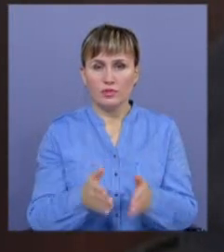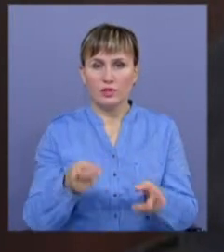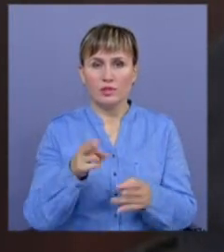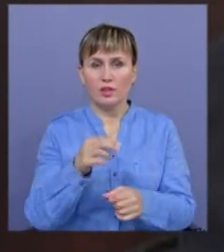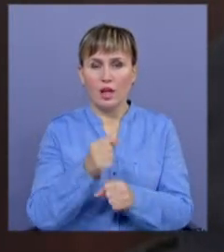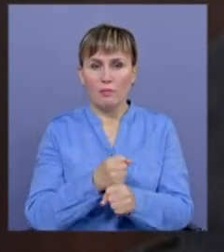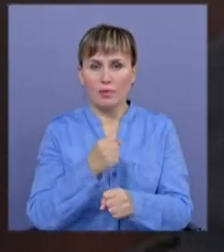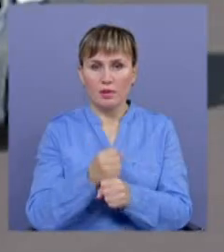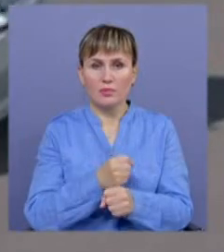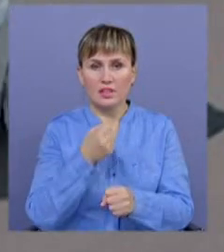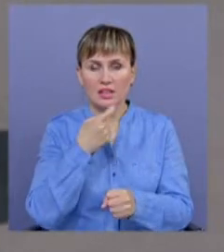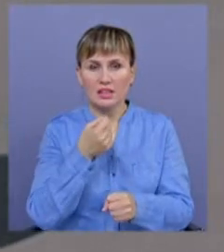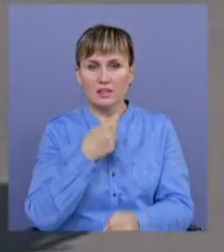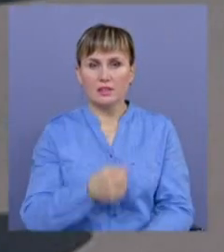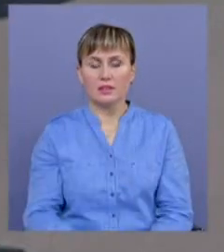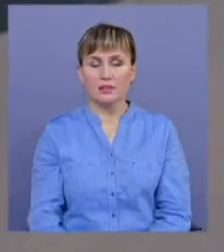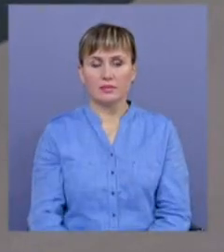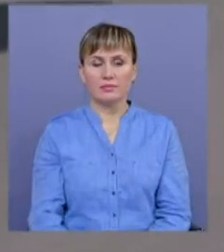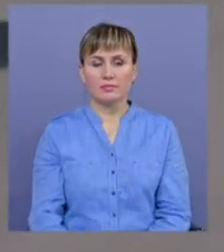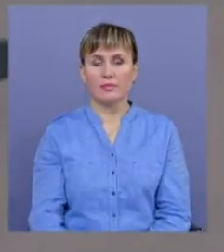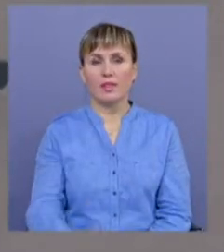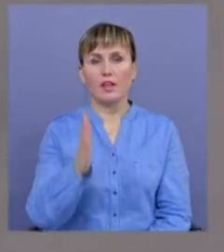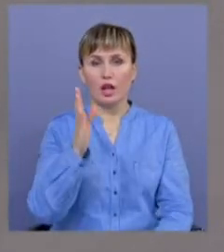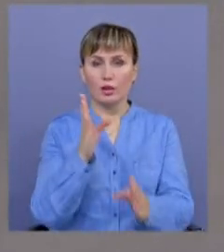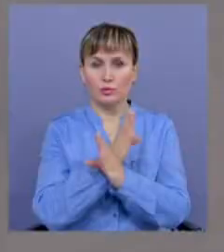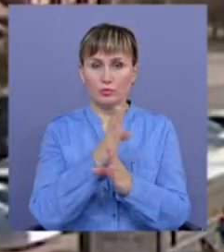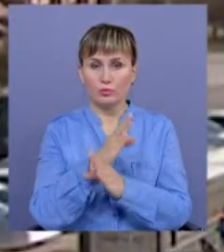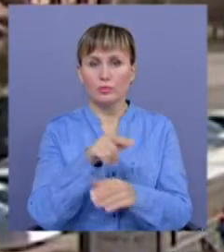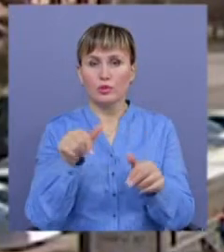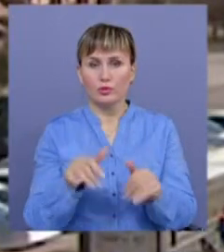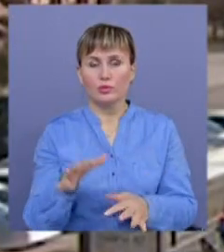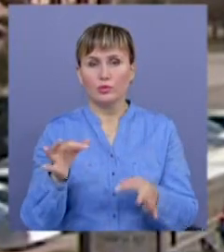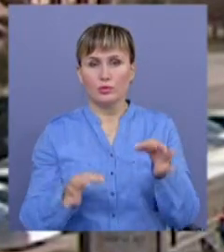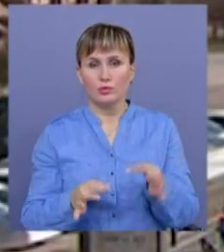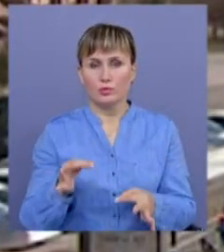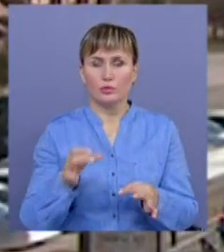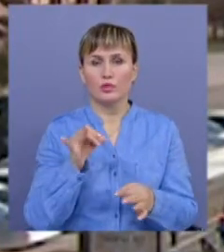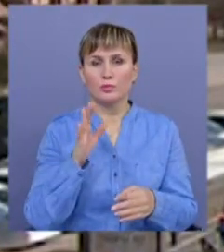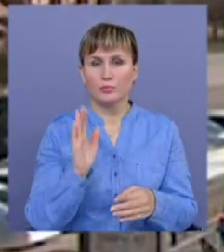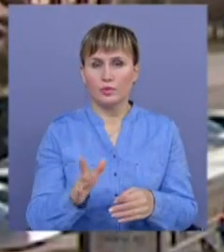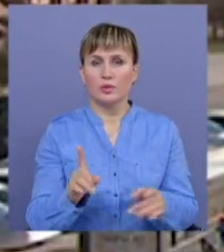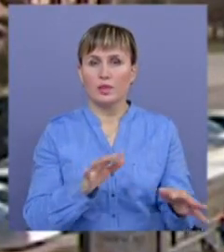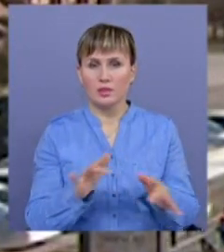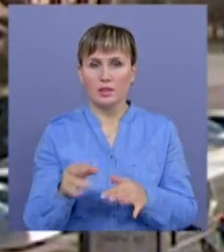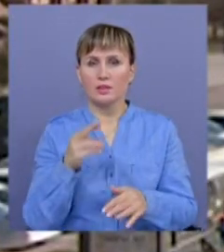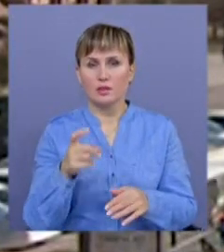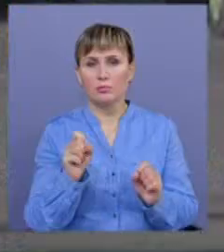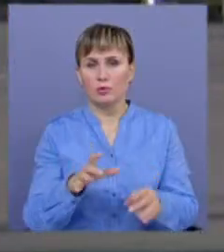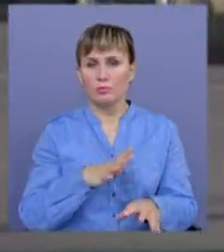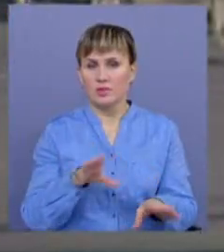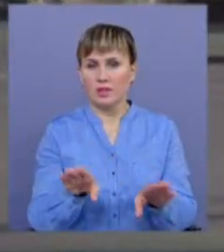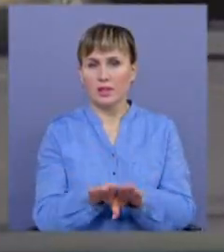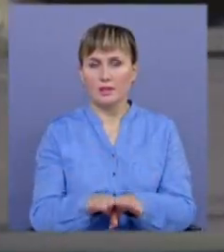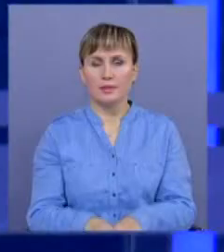обработки яиц. Дальнейшую судьбу кондитерской решит суд. Не исключено, что деятельность цеха может быть